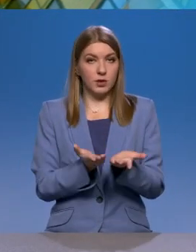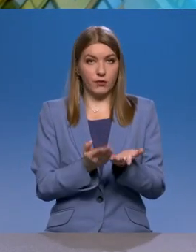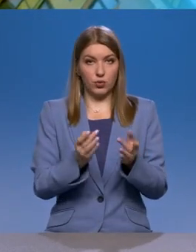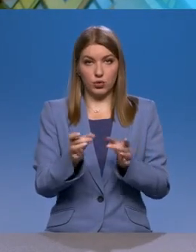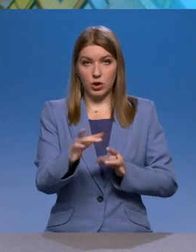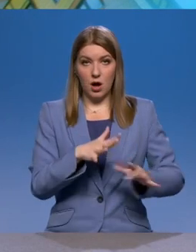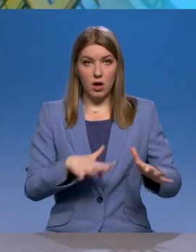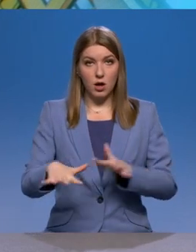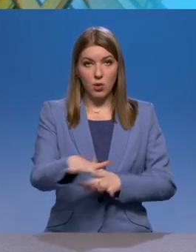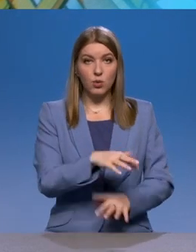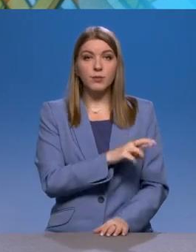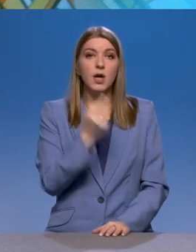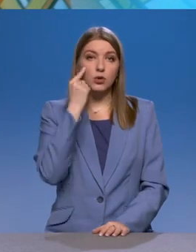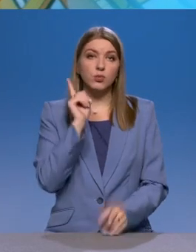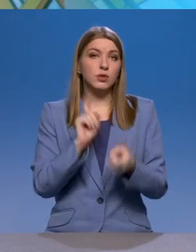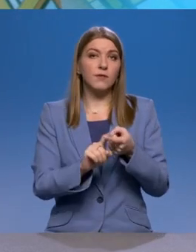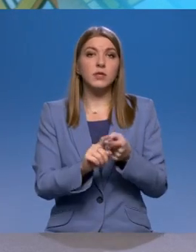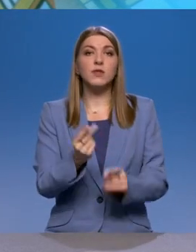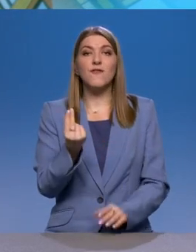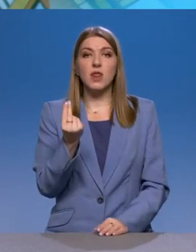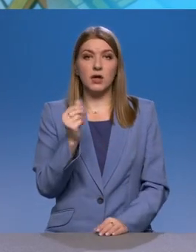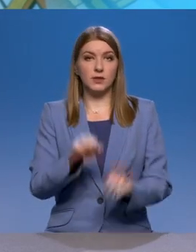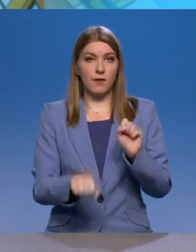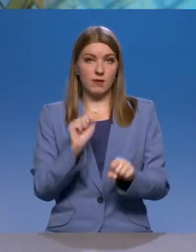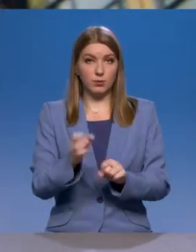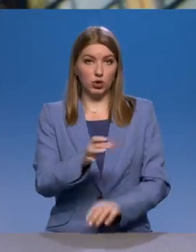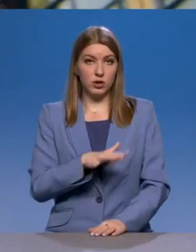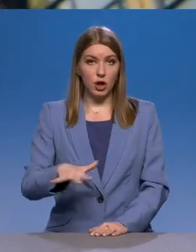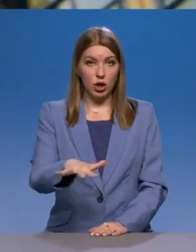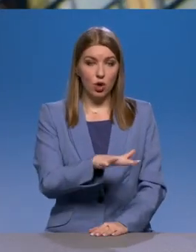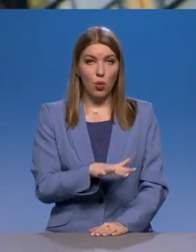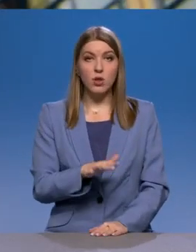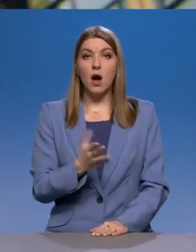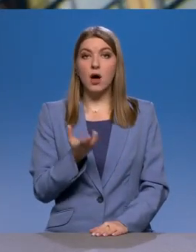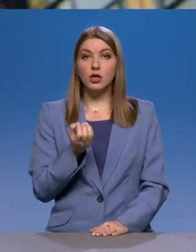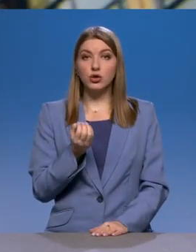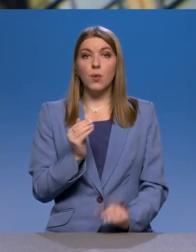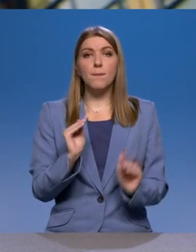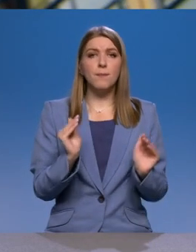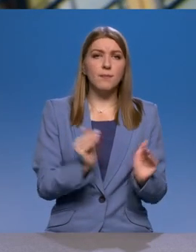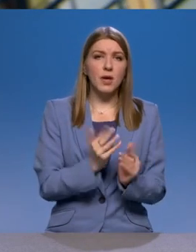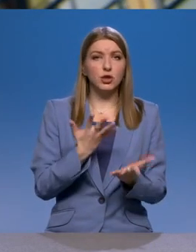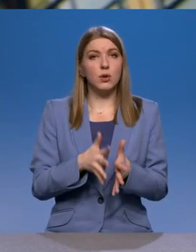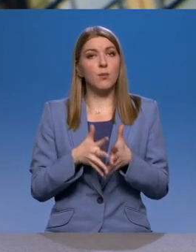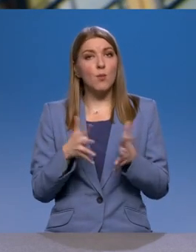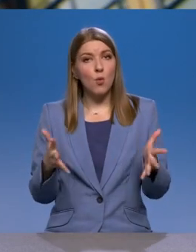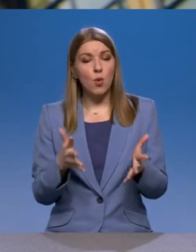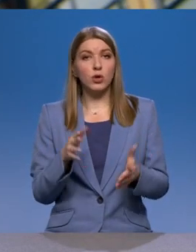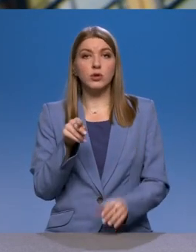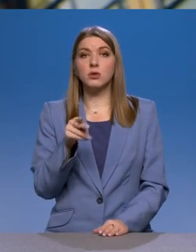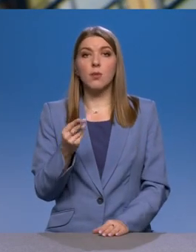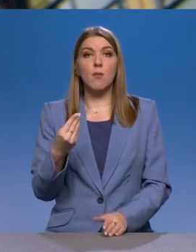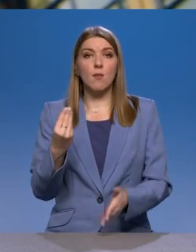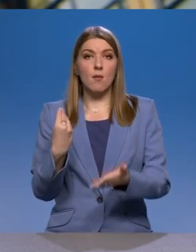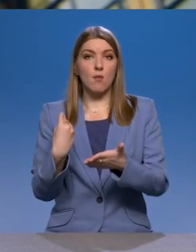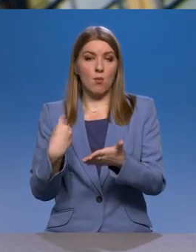думаю, что это зависит все-таки от финансовых возможностей регионов основных. А потом я меньше, больше, у них проезды дешевле. Я так